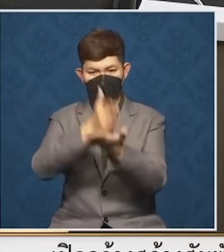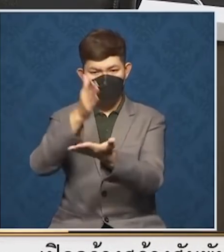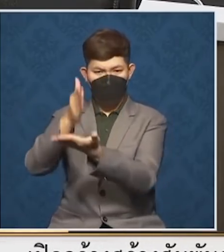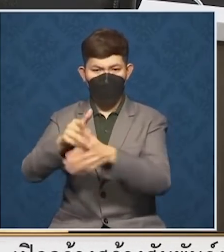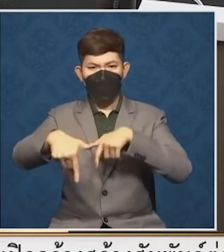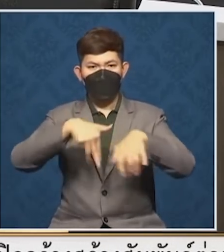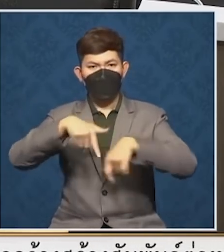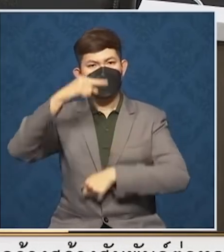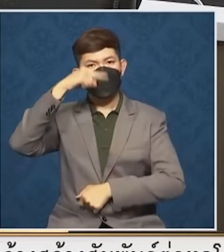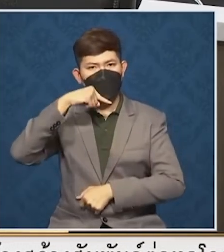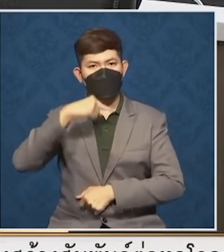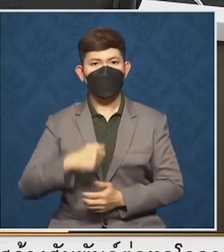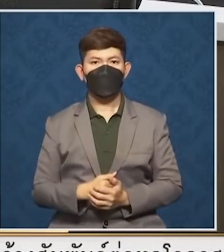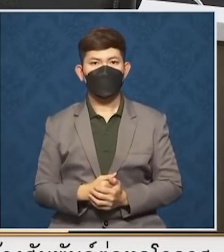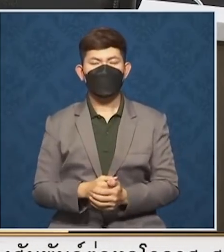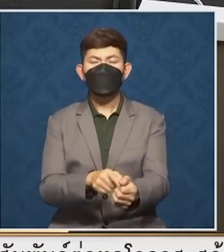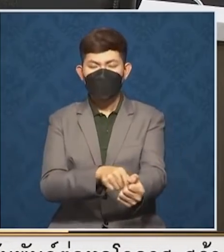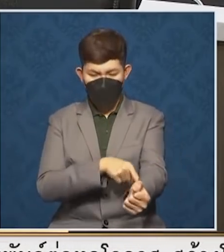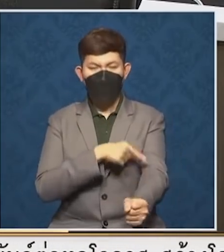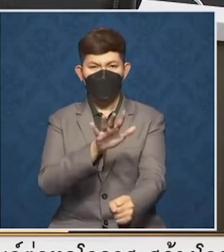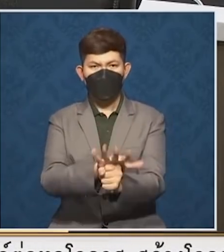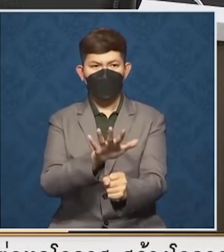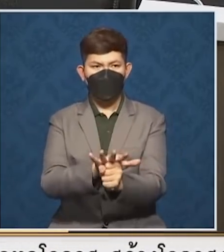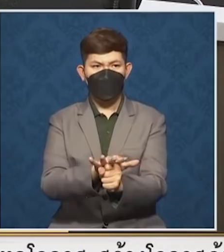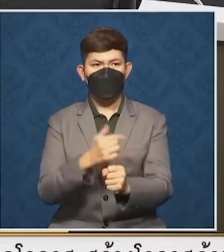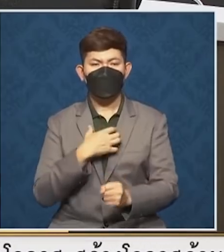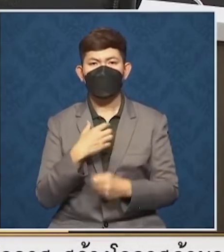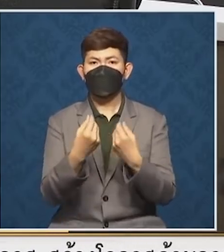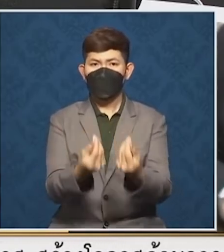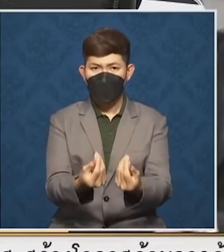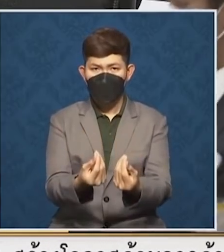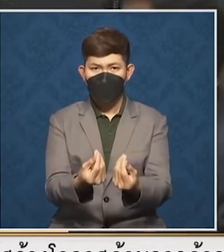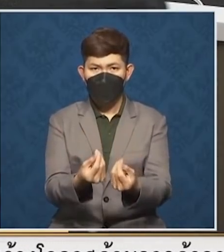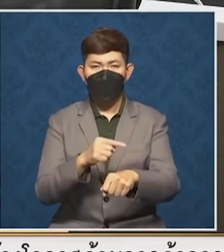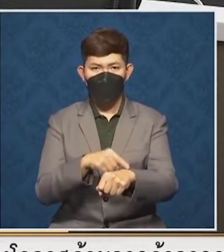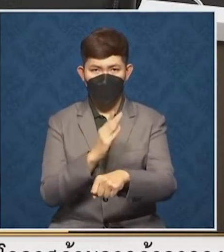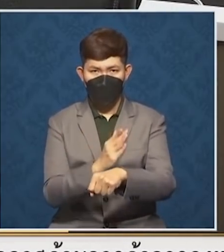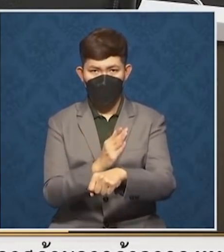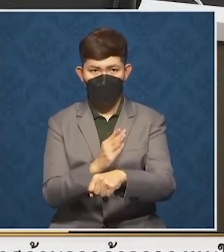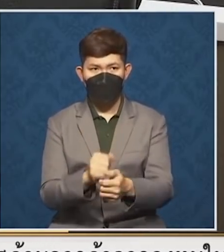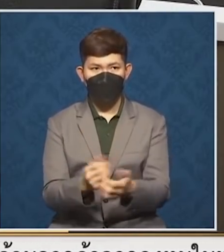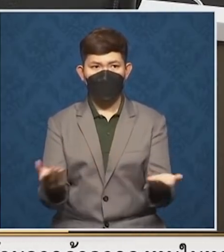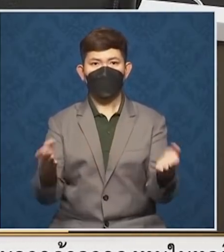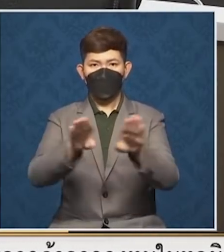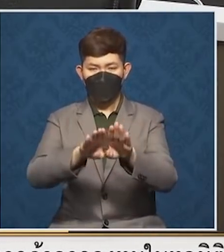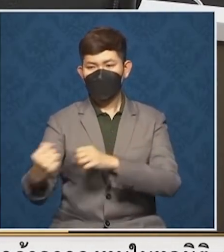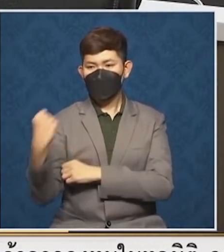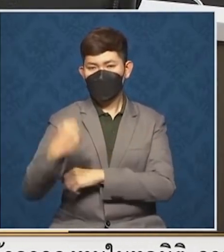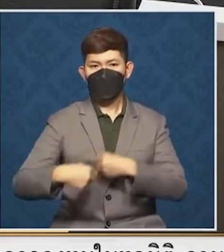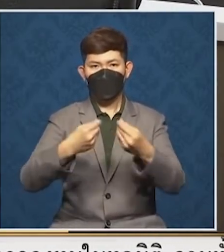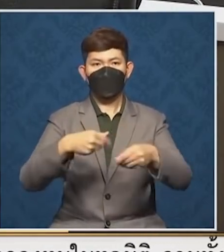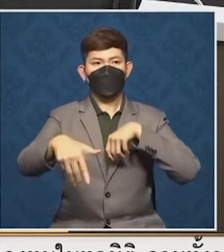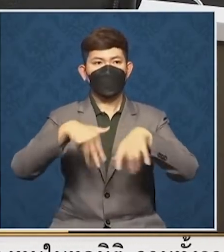นในประเทศนี้ค่ะมันนานเกินพอแล้วนะคะดิฉันอยากให้ท่านนะคะ ครับรักษาเวลาครับ ยุบสภาค่ะคืนอำนาจให้กับประชา